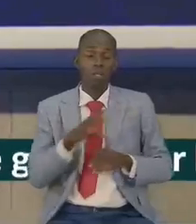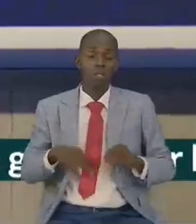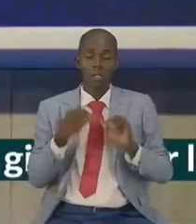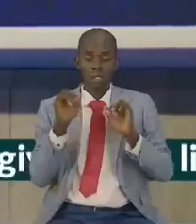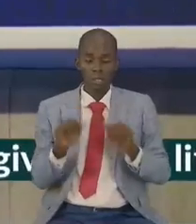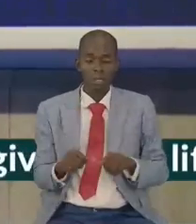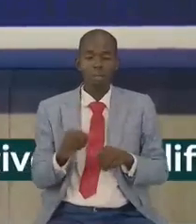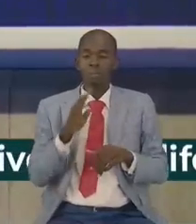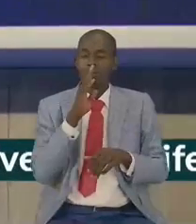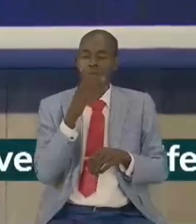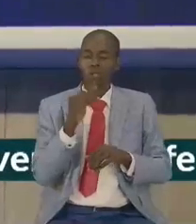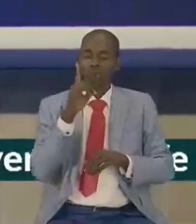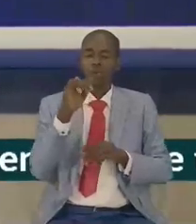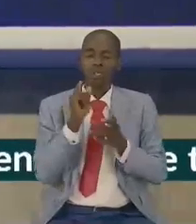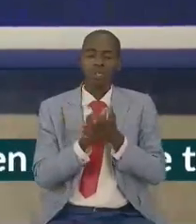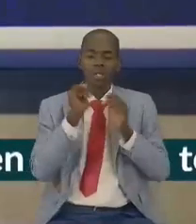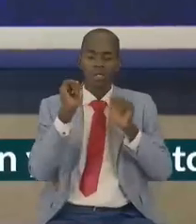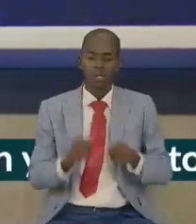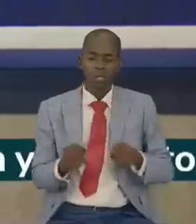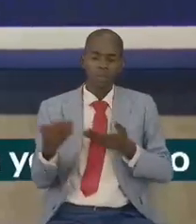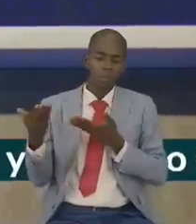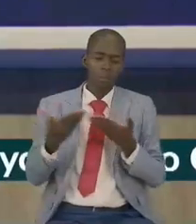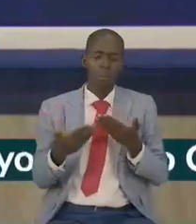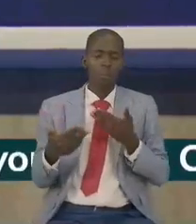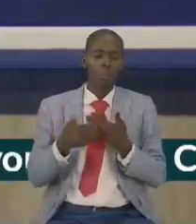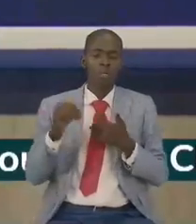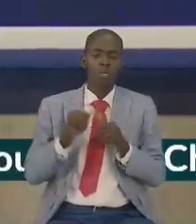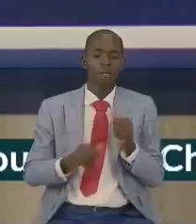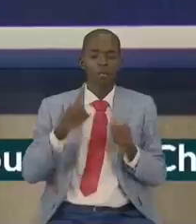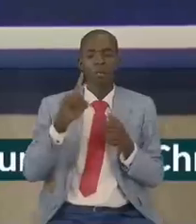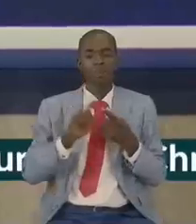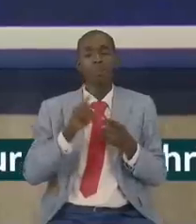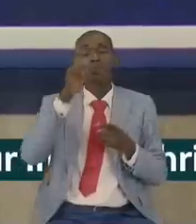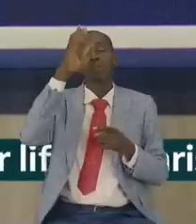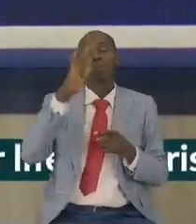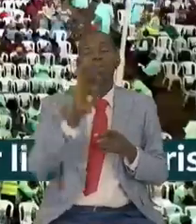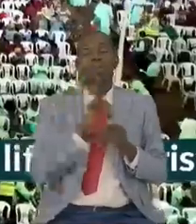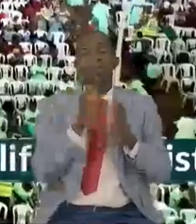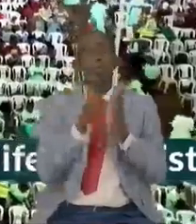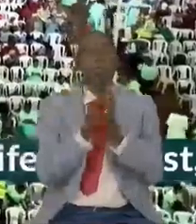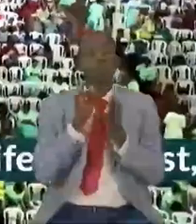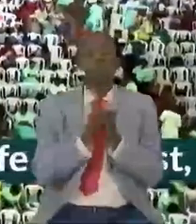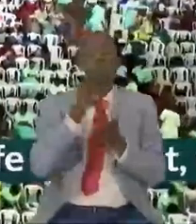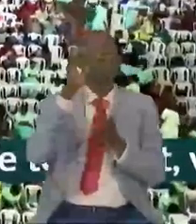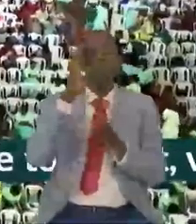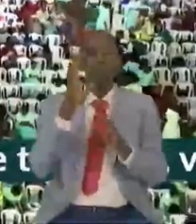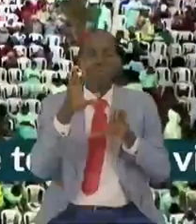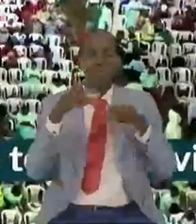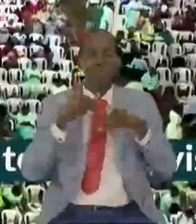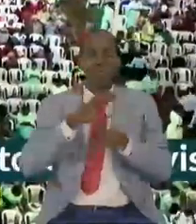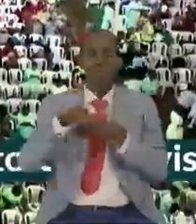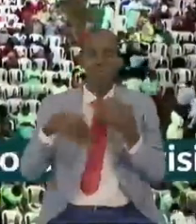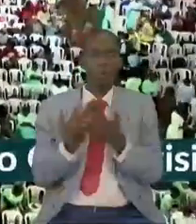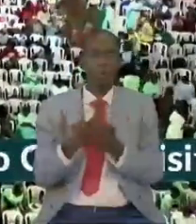Christ seul peut les réconcilier partout où ils sont. Je prie, Seigneur, reçois-les tous au nom